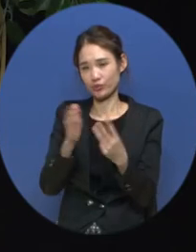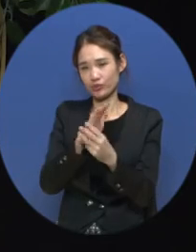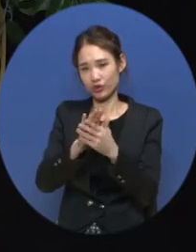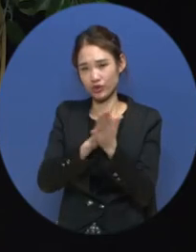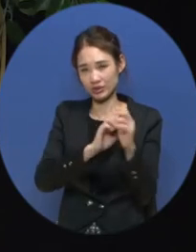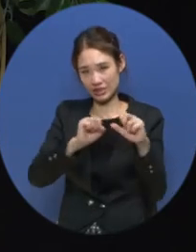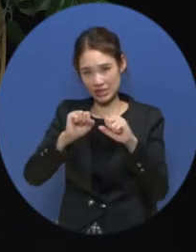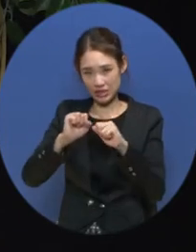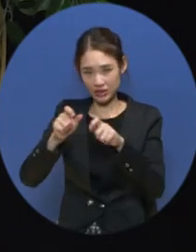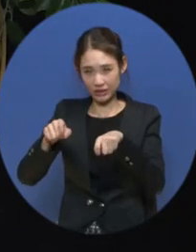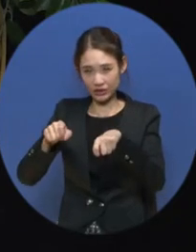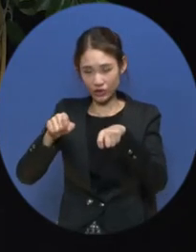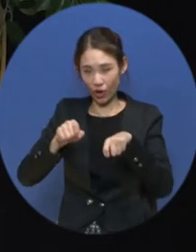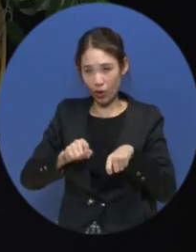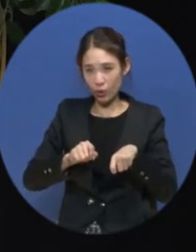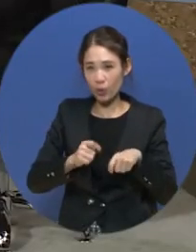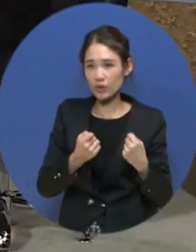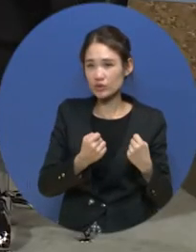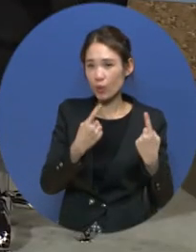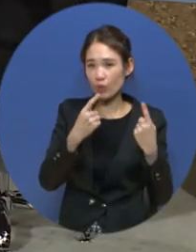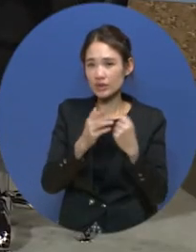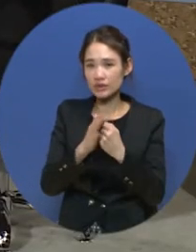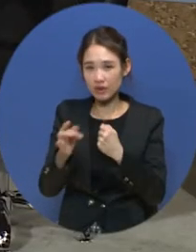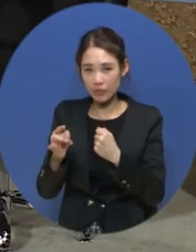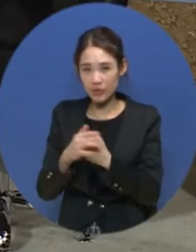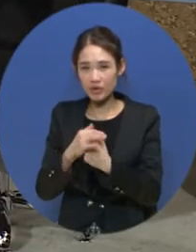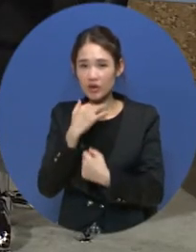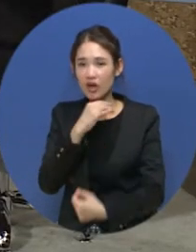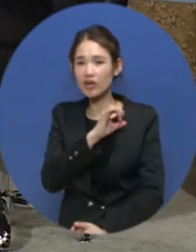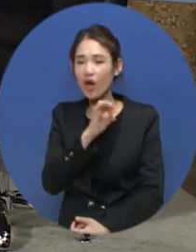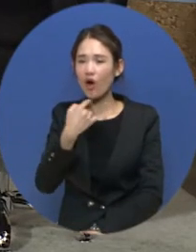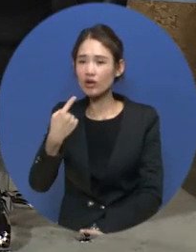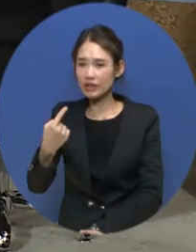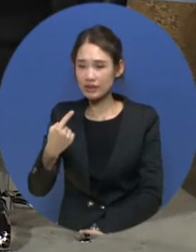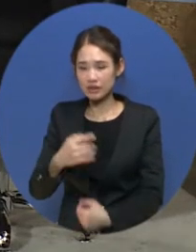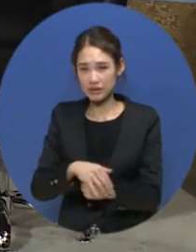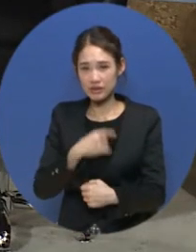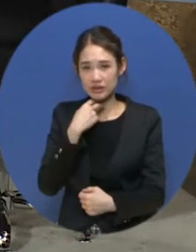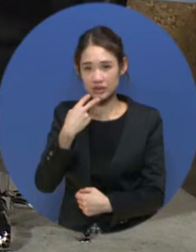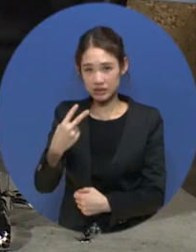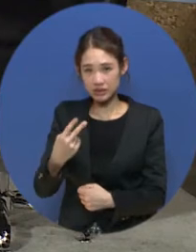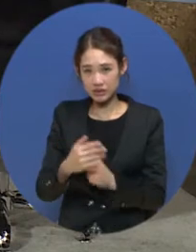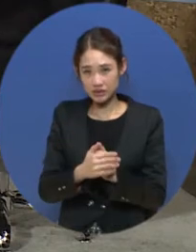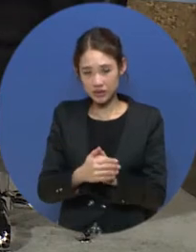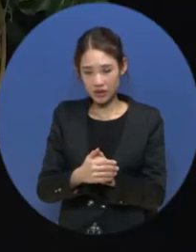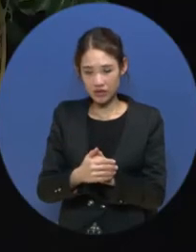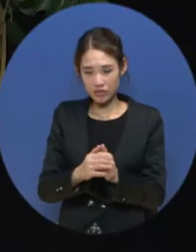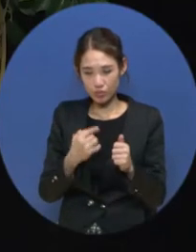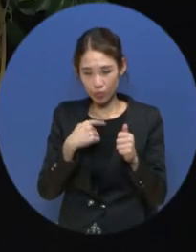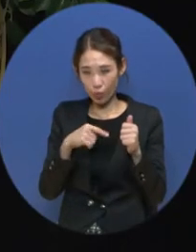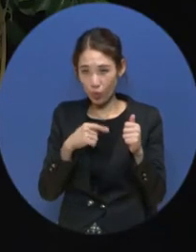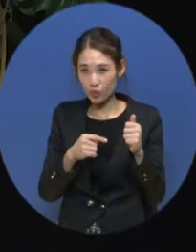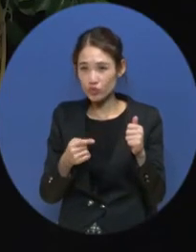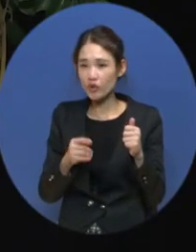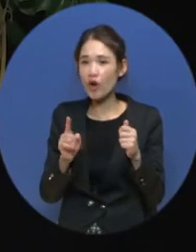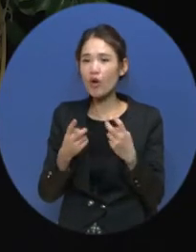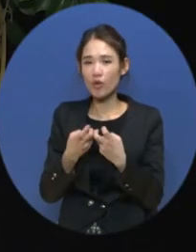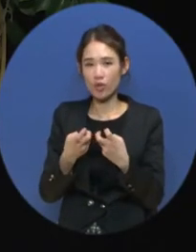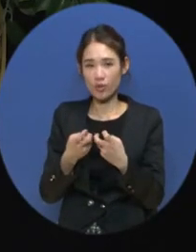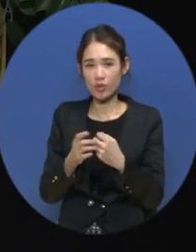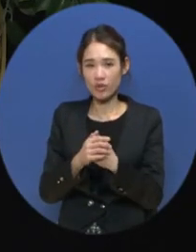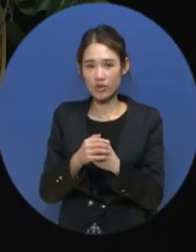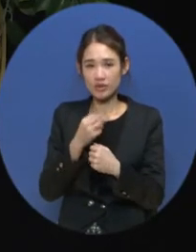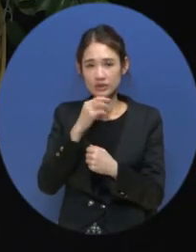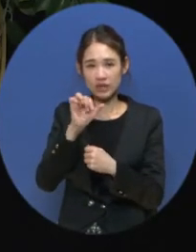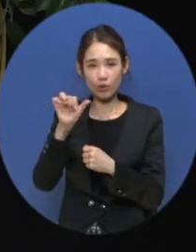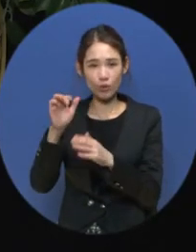시행을 되면서 적용하게 됨과 동시에 그러면 0-1세 보육과정과 2세 보육과정 어떻게 할 것인가? 3, 5세 교육과정이